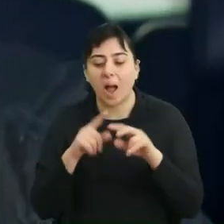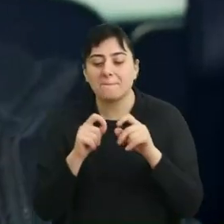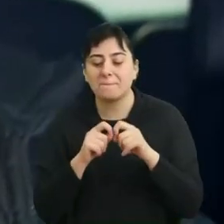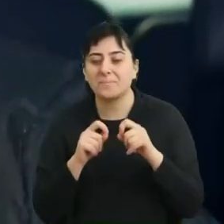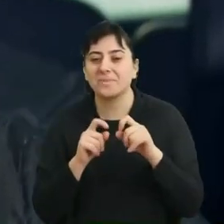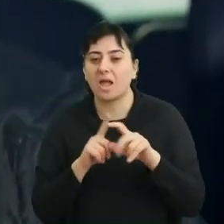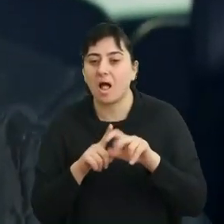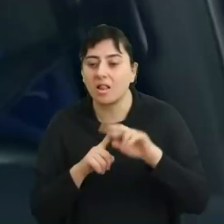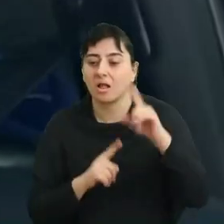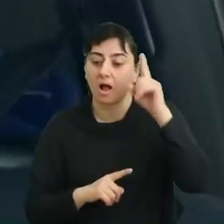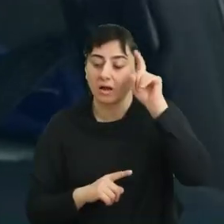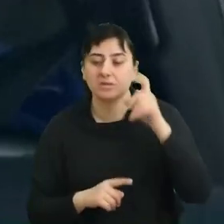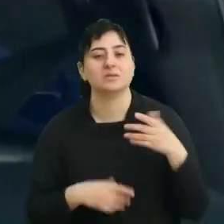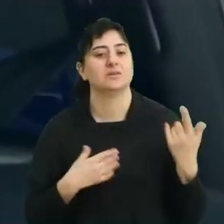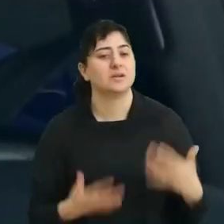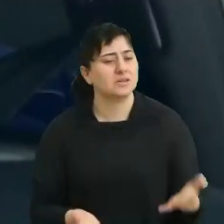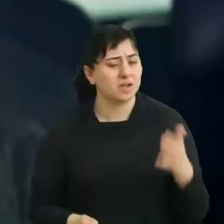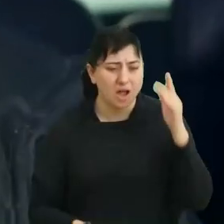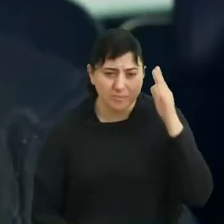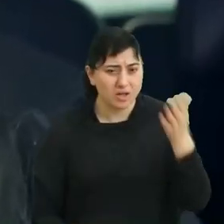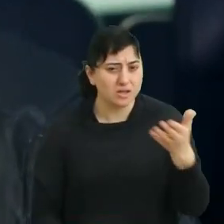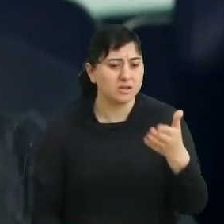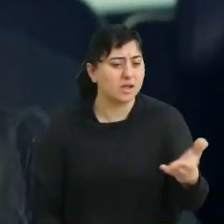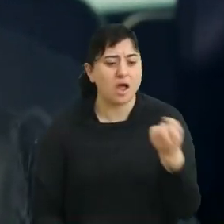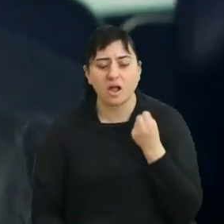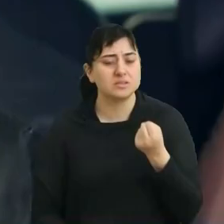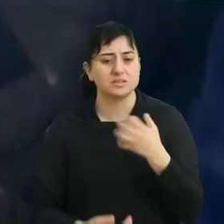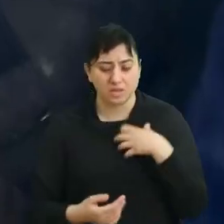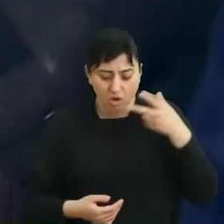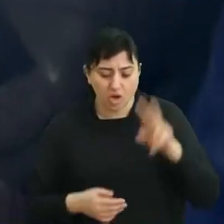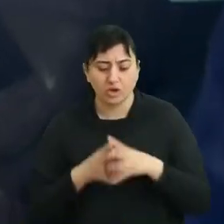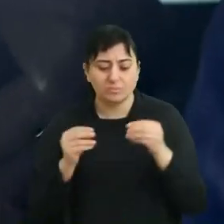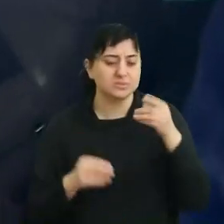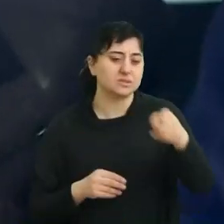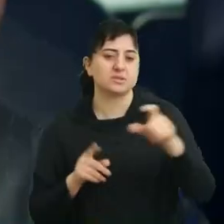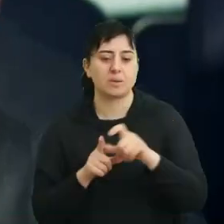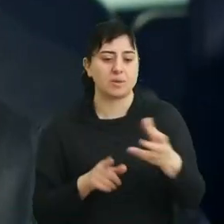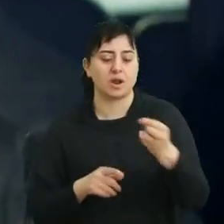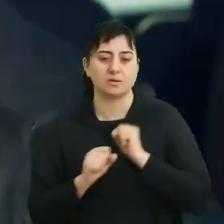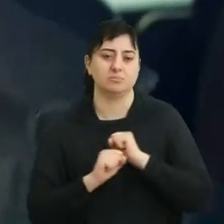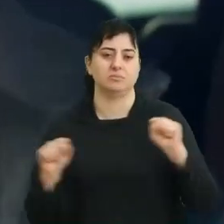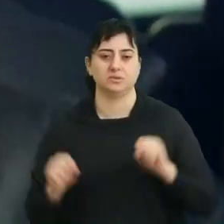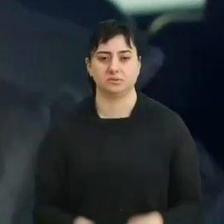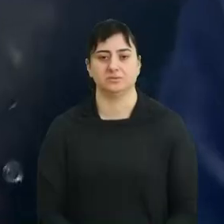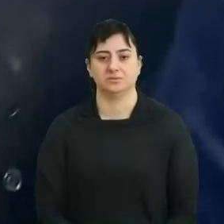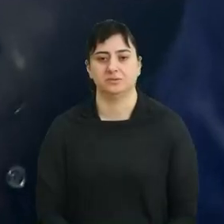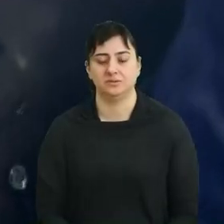Ya aptal olmasa bunu niye damat olarak aslında kendini kumletsin, el patlatsın ya.